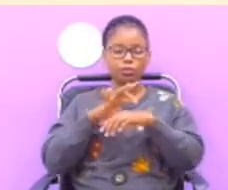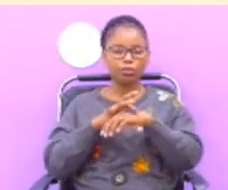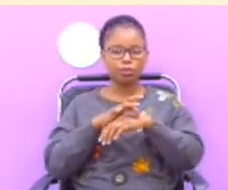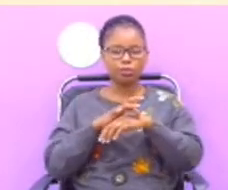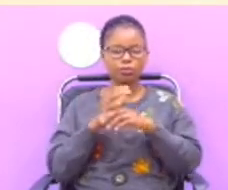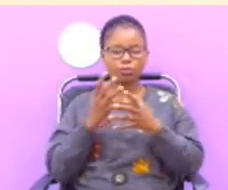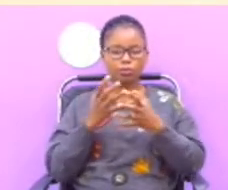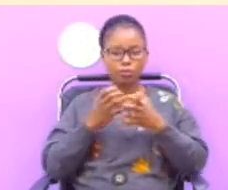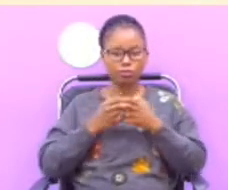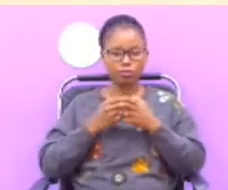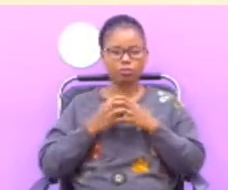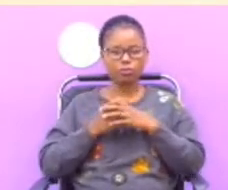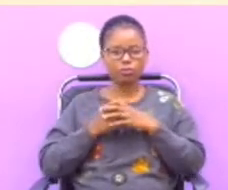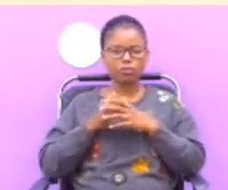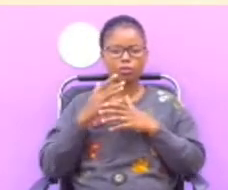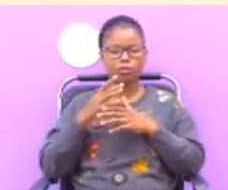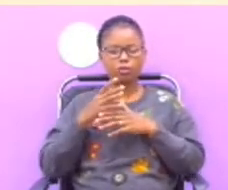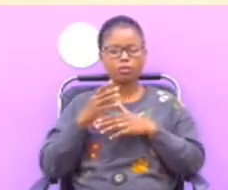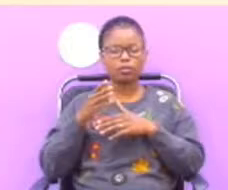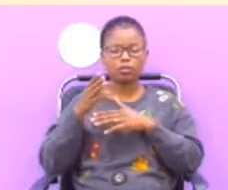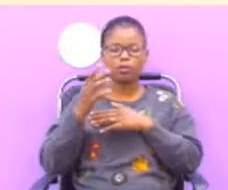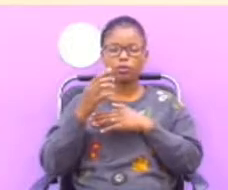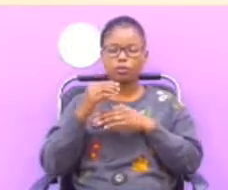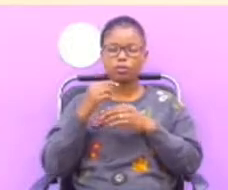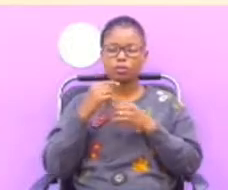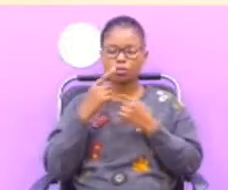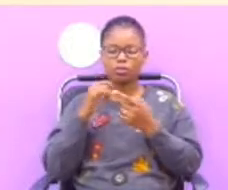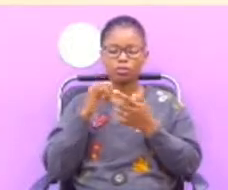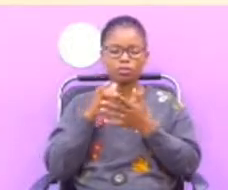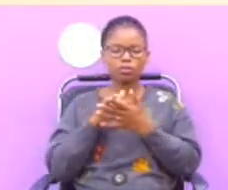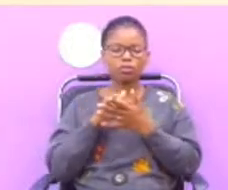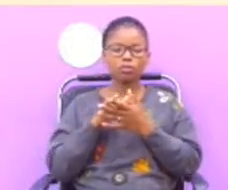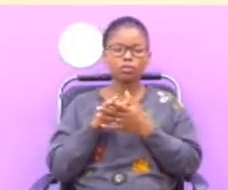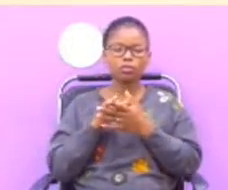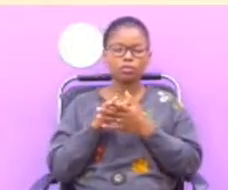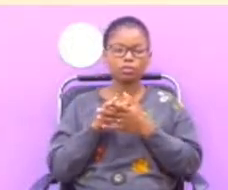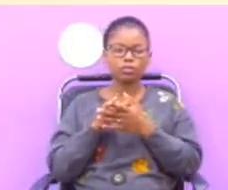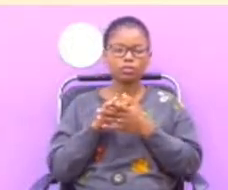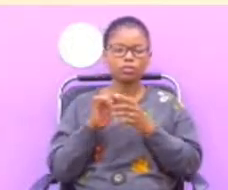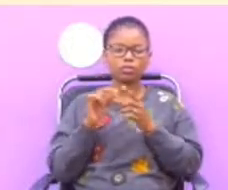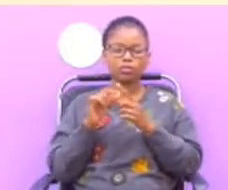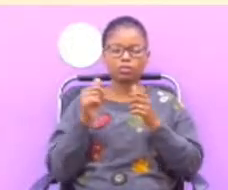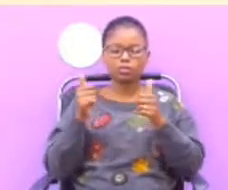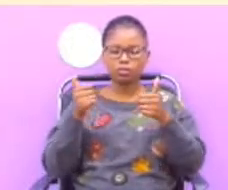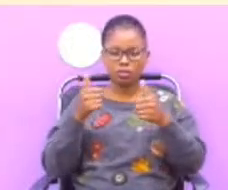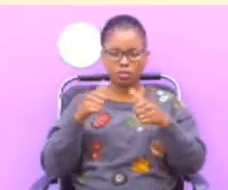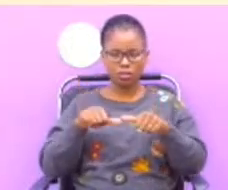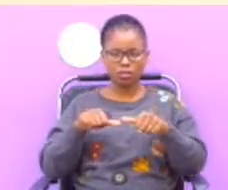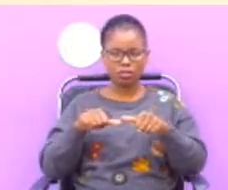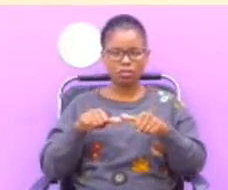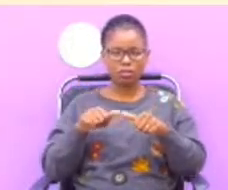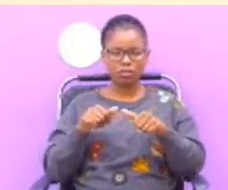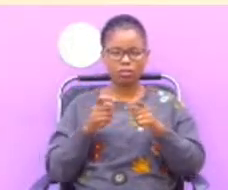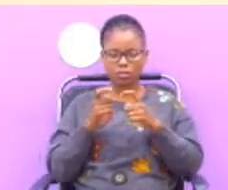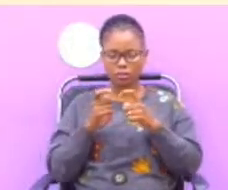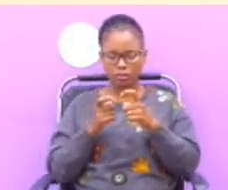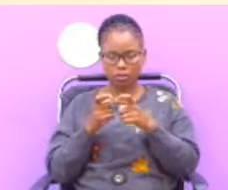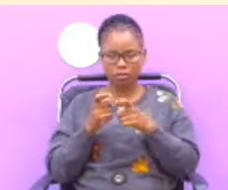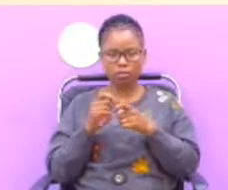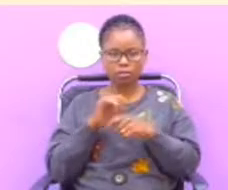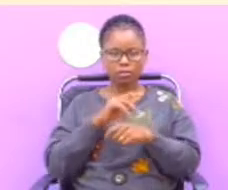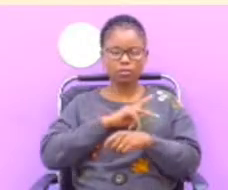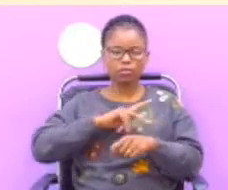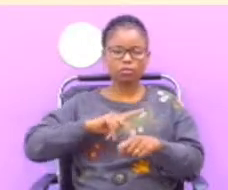No Ngai akaria akoiga thiini wa ibuku-ini riake itheru ati uthamaki wothe wihagia